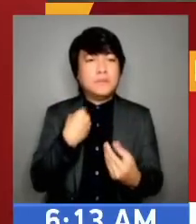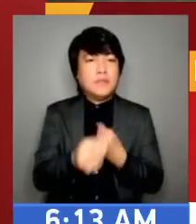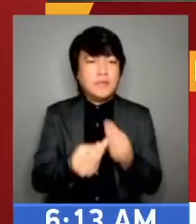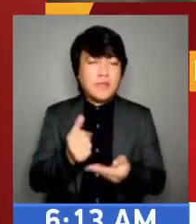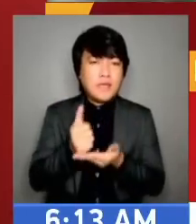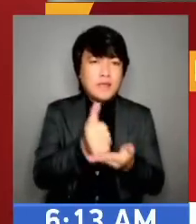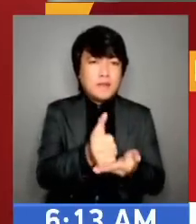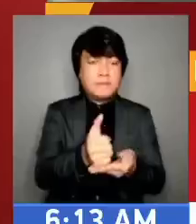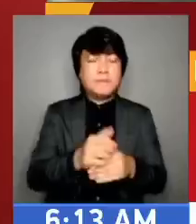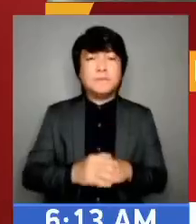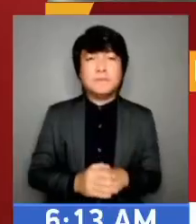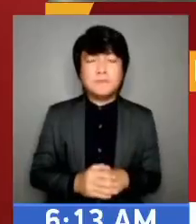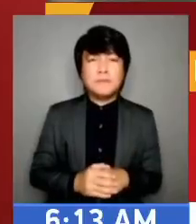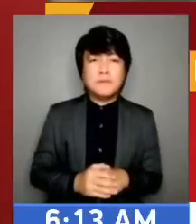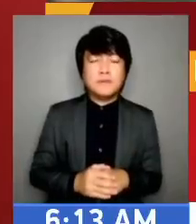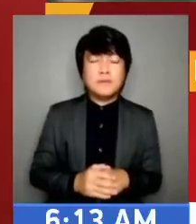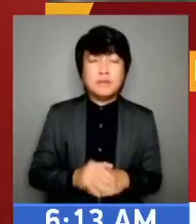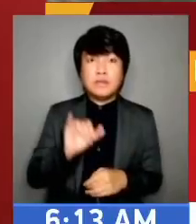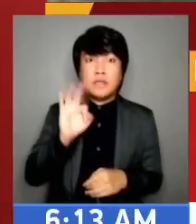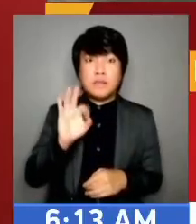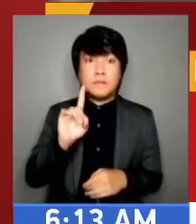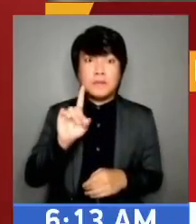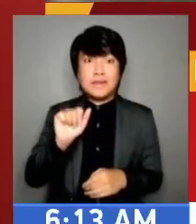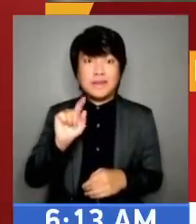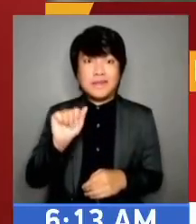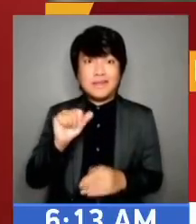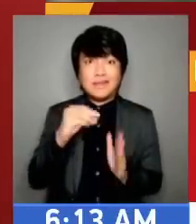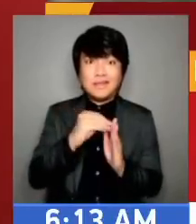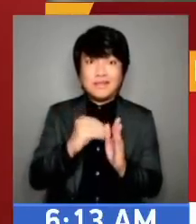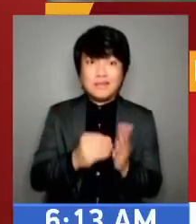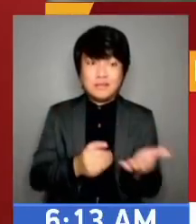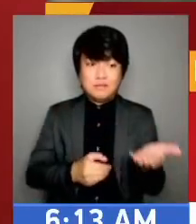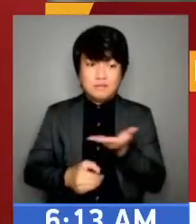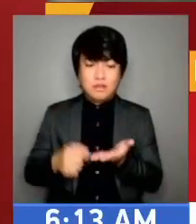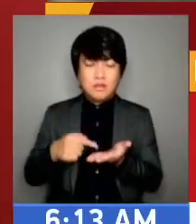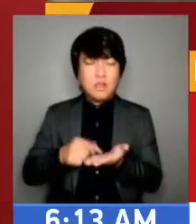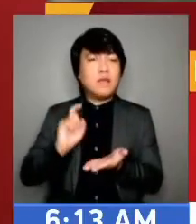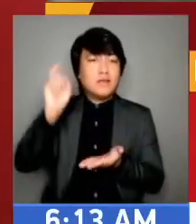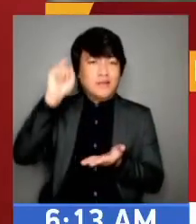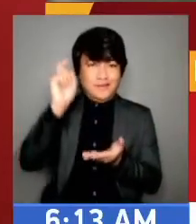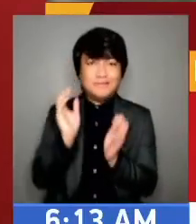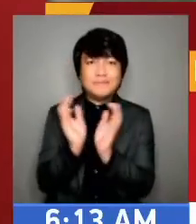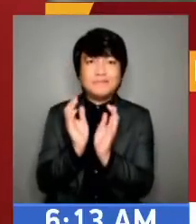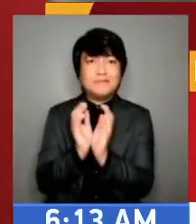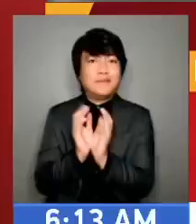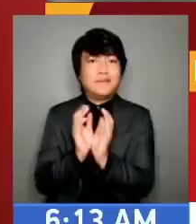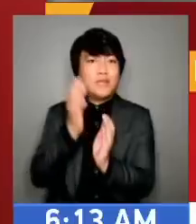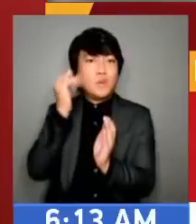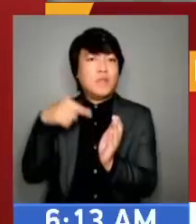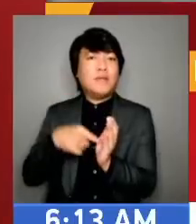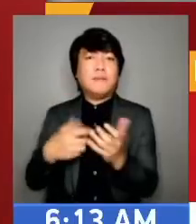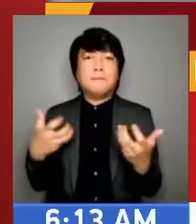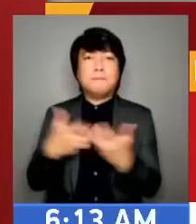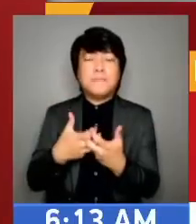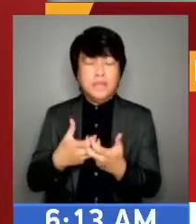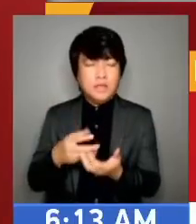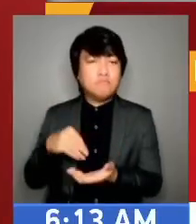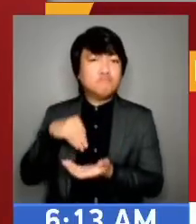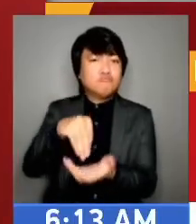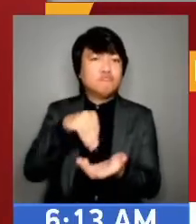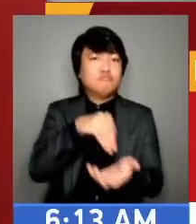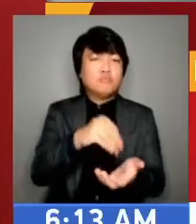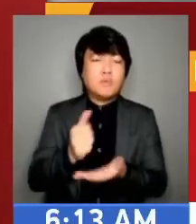data, nakakapag-mobilize naman po yung DSWD para maabot ng tulong yung ating mga kababayan. Dahil may mga preposition naman